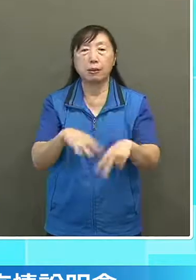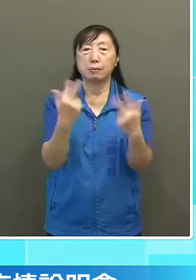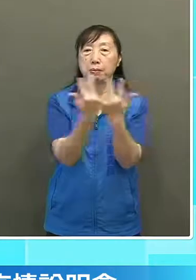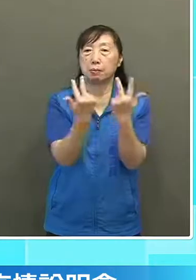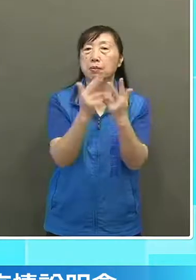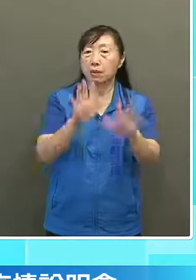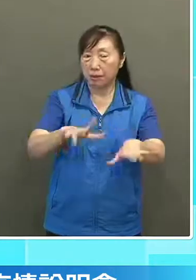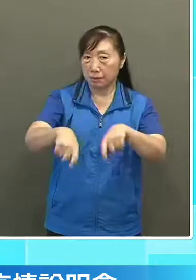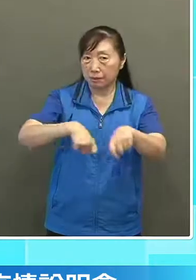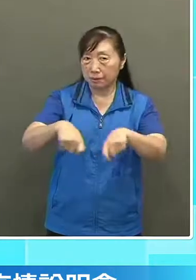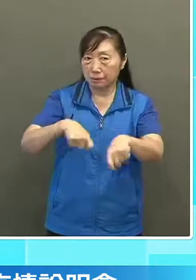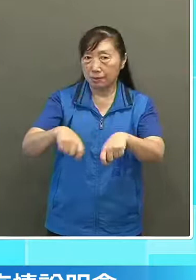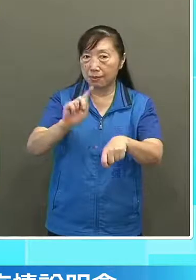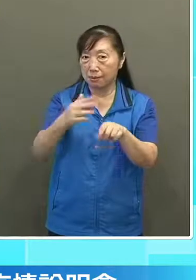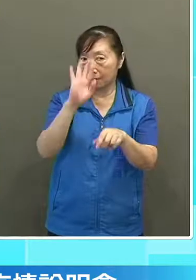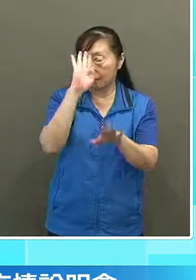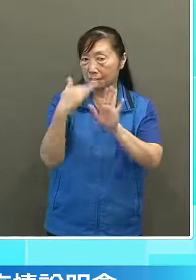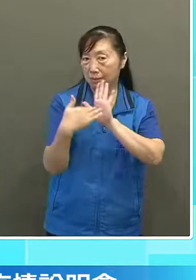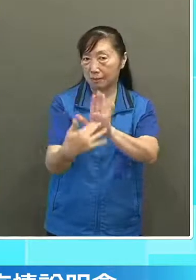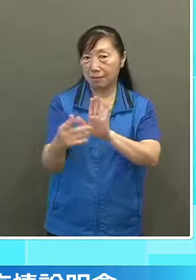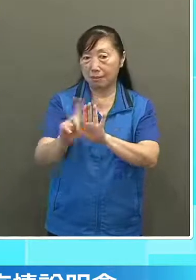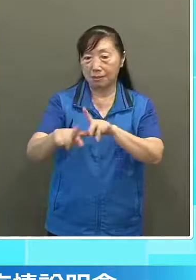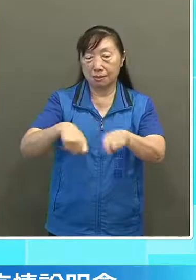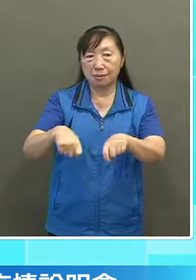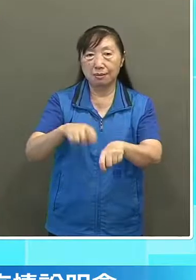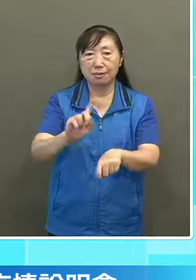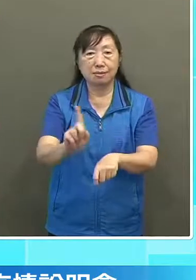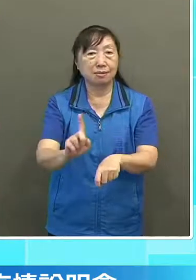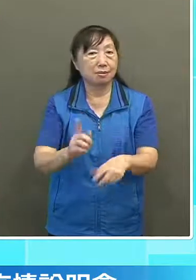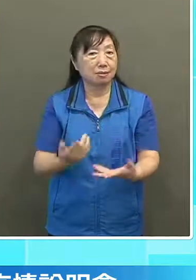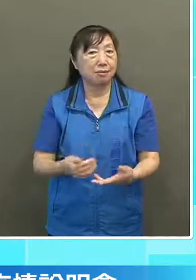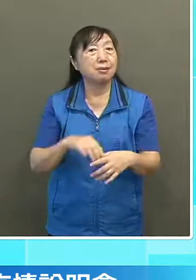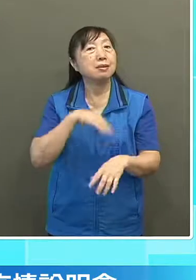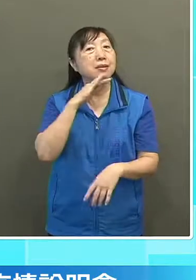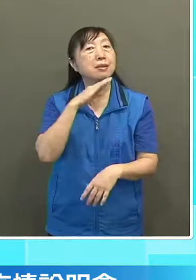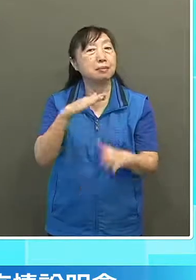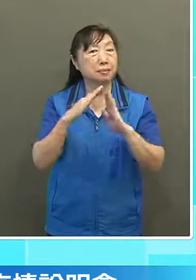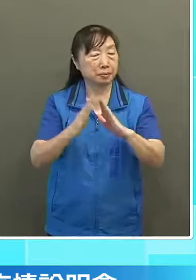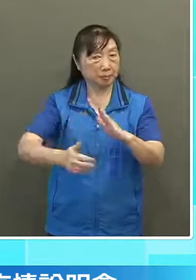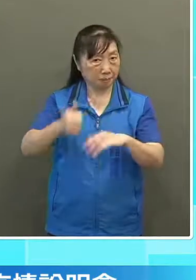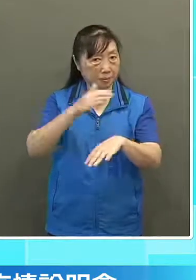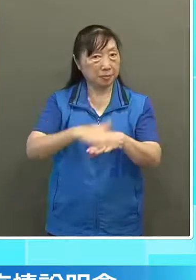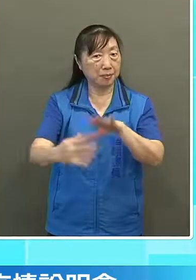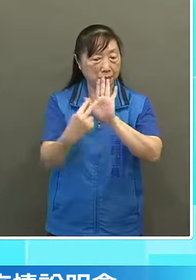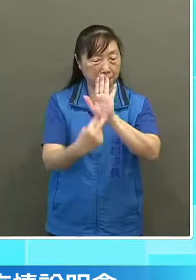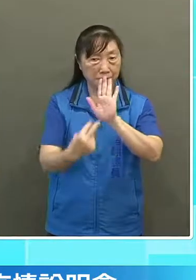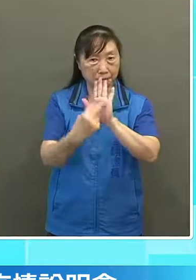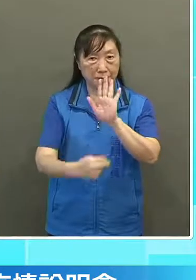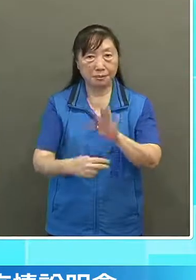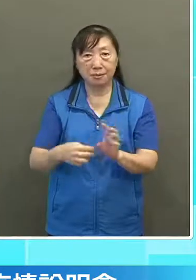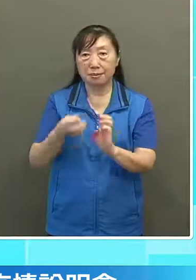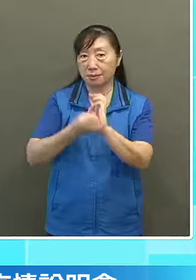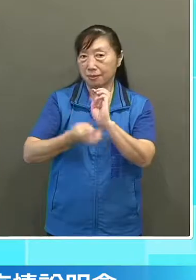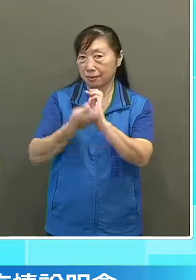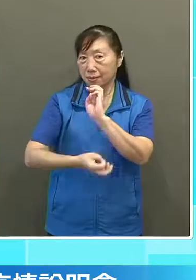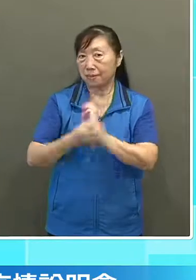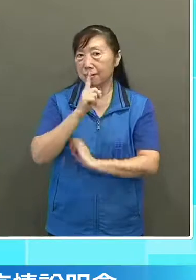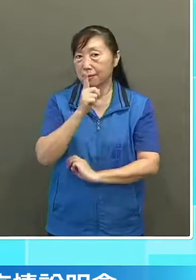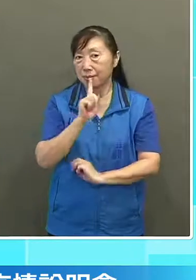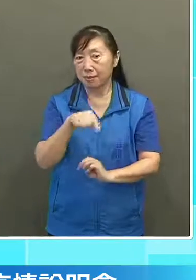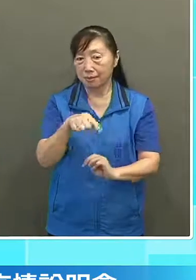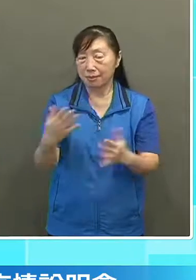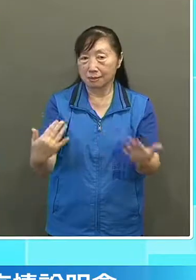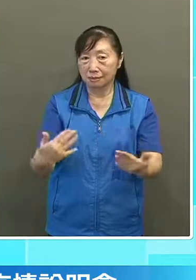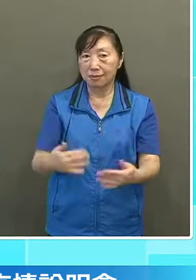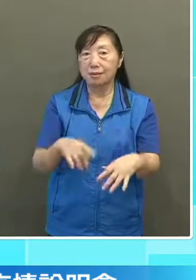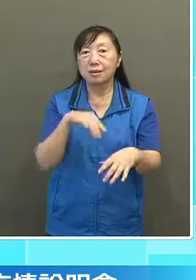相关更严谨的防疫规范以及相关的措施。那稍后市长也会在说明会当中仔细的为各位来解说。今